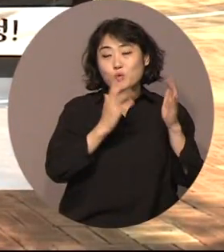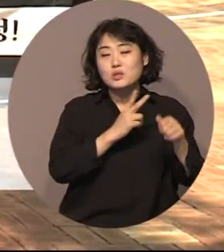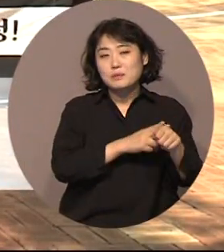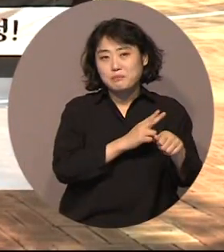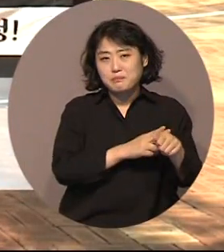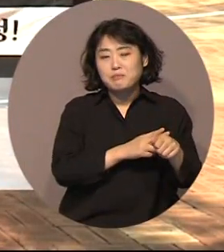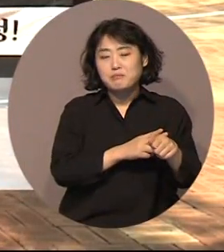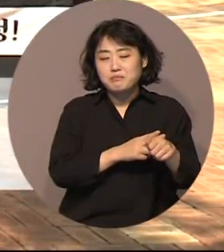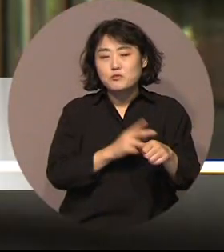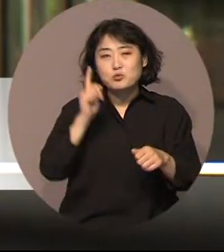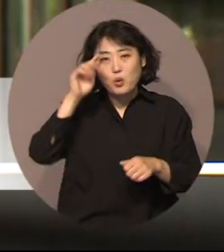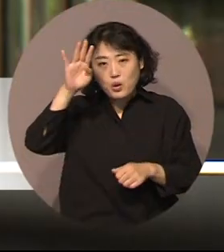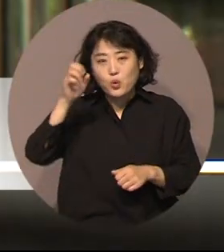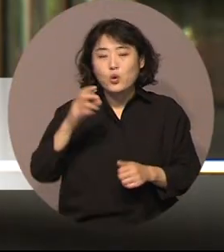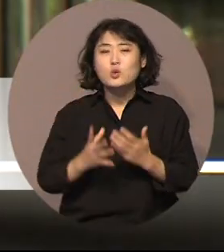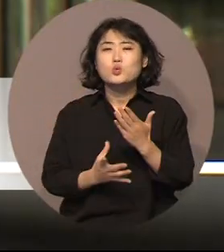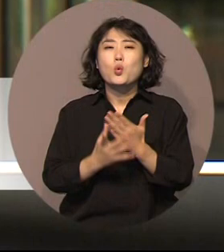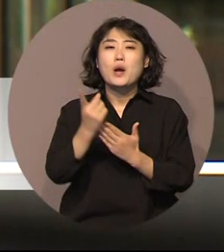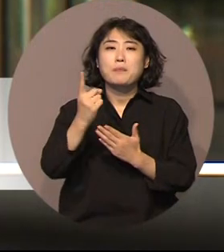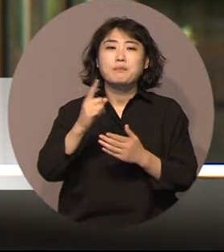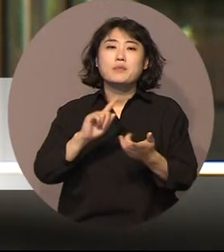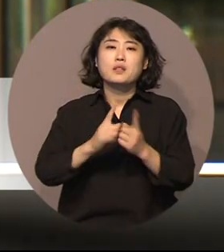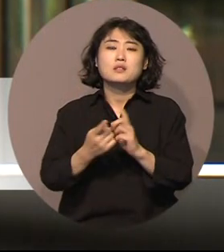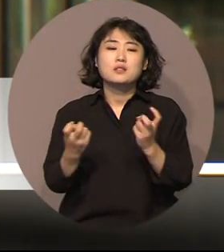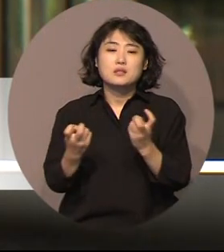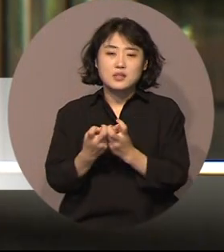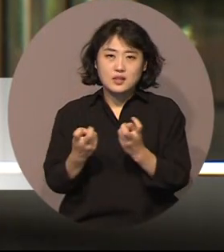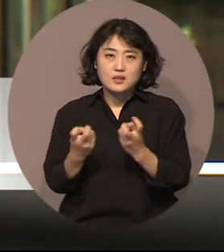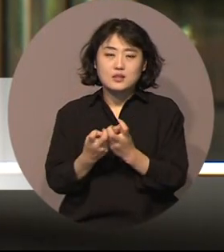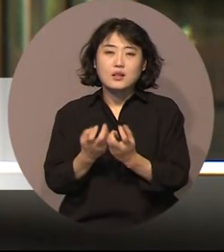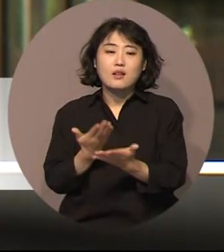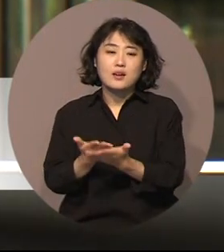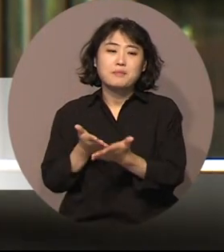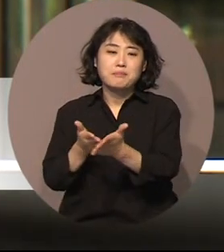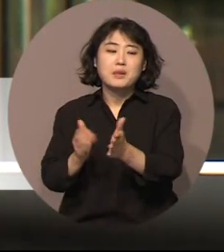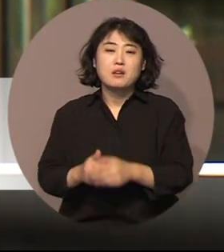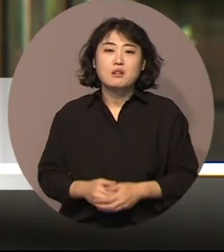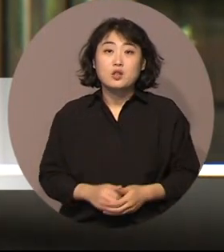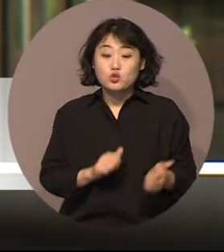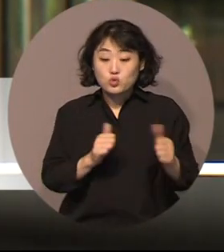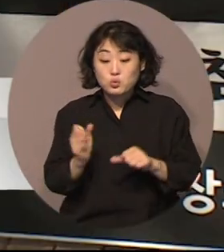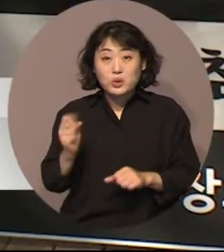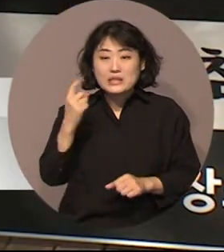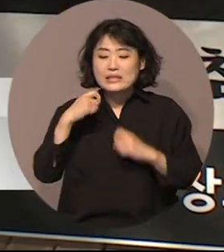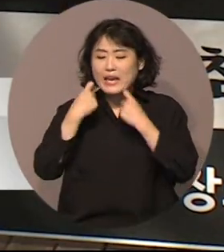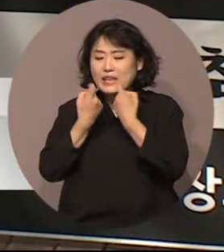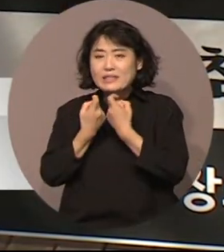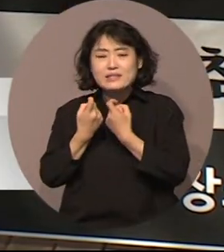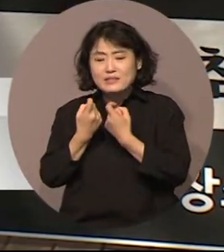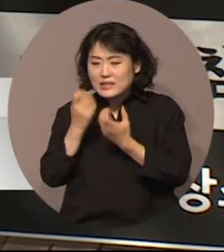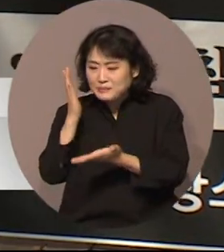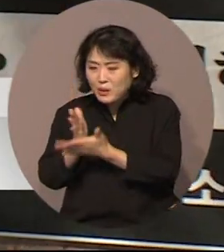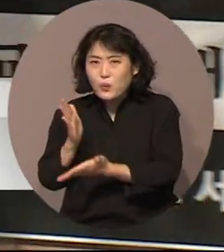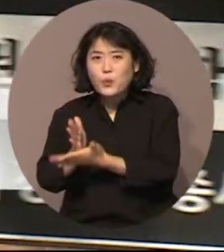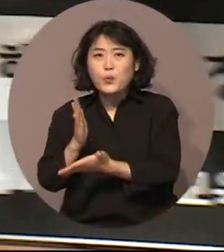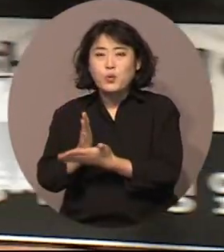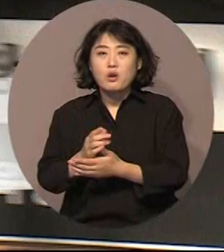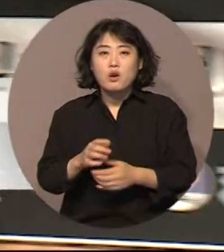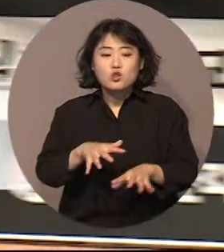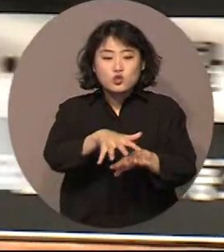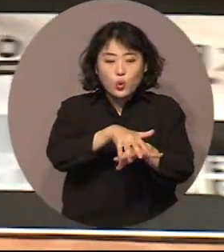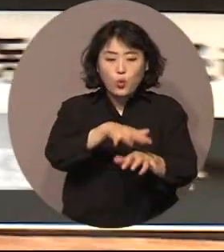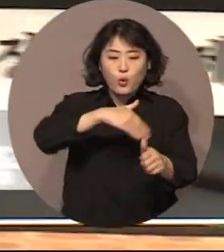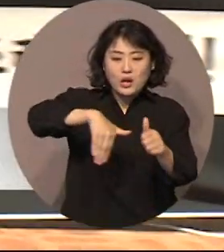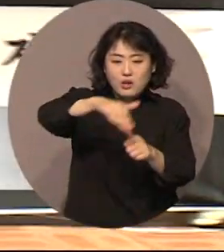위해 종합적인 대책을 마련하라고 촉구했습니다 이들은 죽음의 원인을 개인에게서 찾기보다